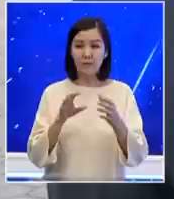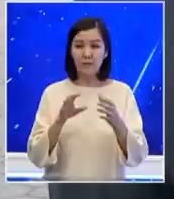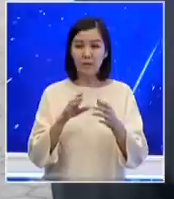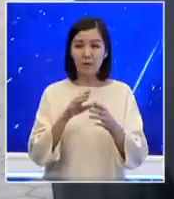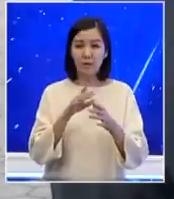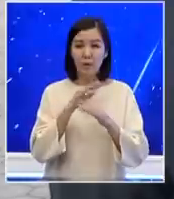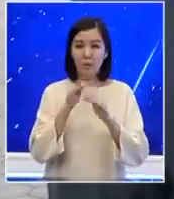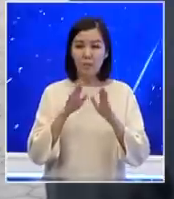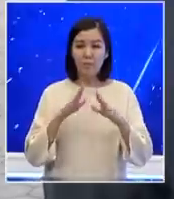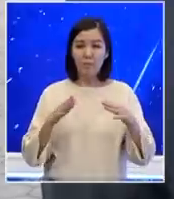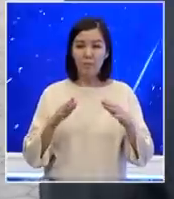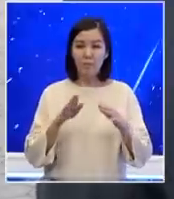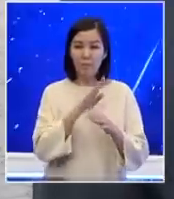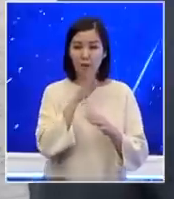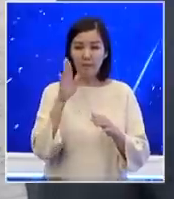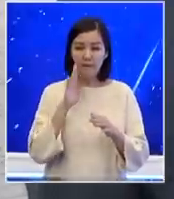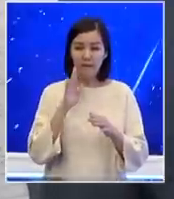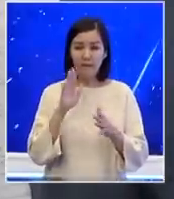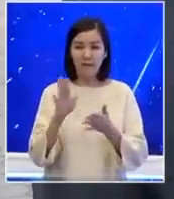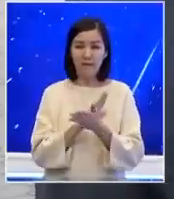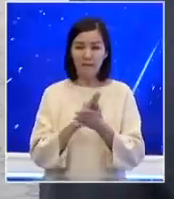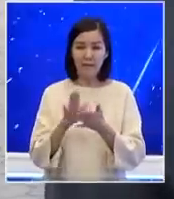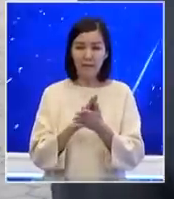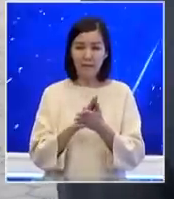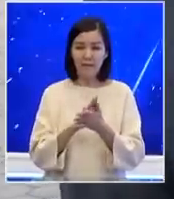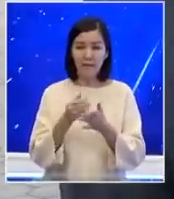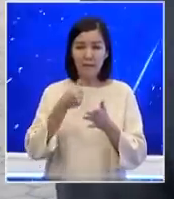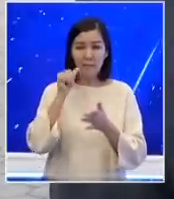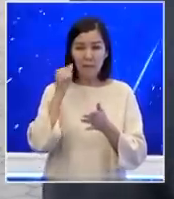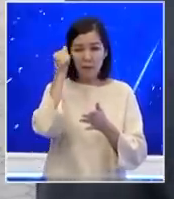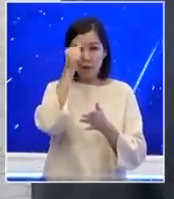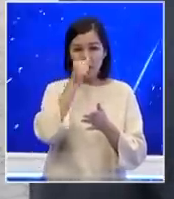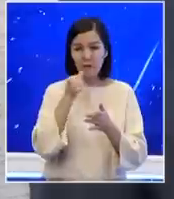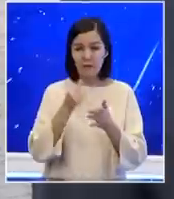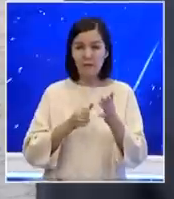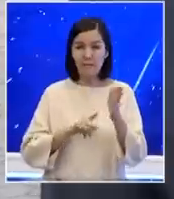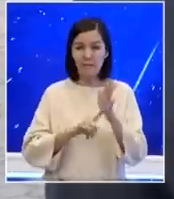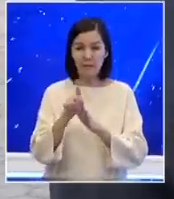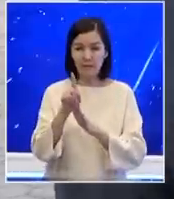көп балаларға тегін жүру мәселесі былтырғы жылдан бастап қарастырылған.